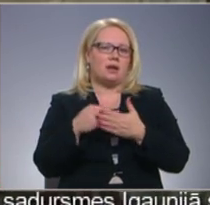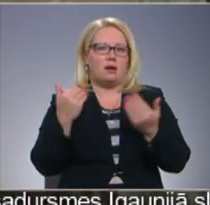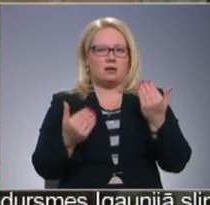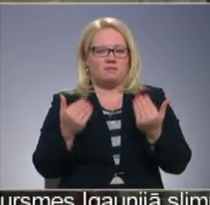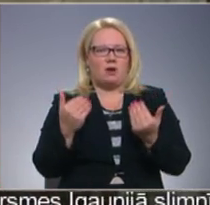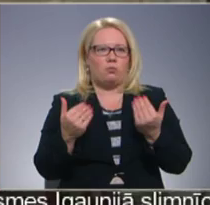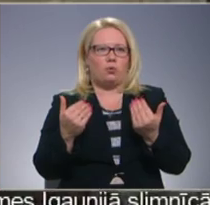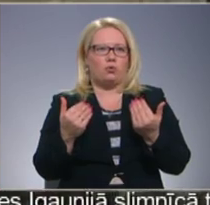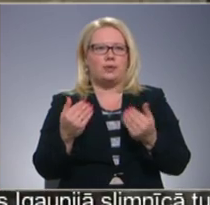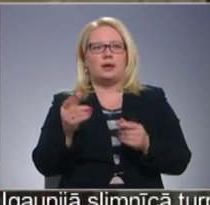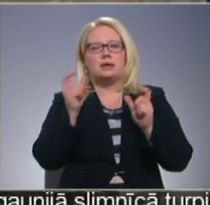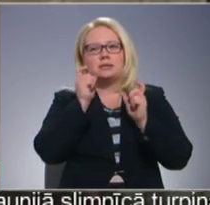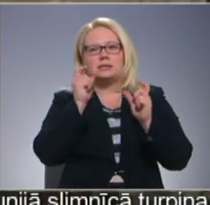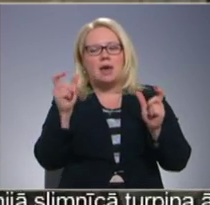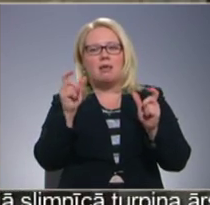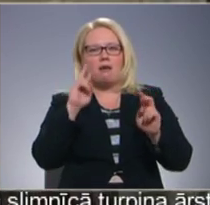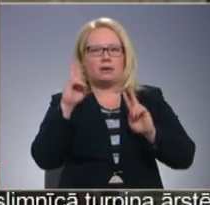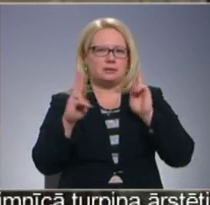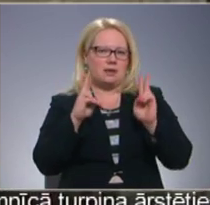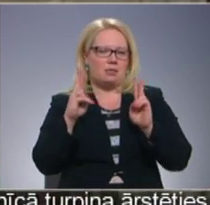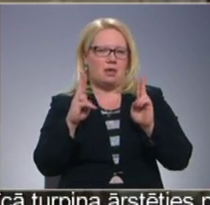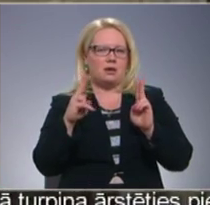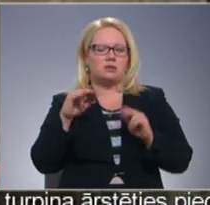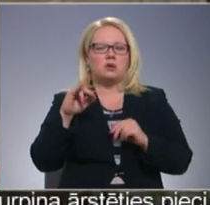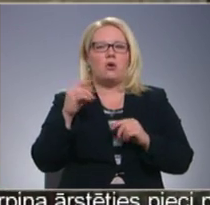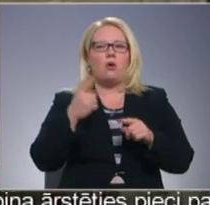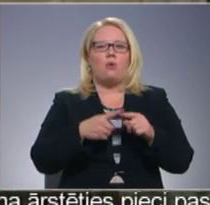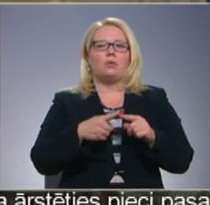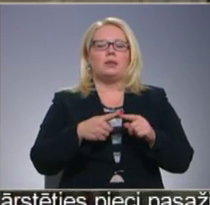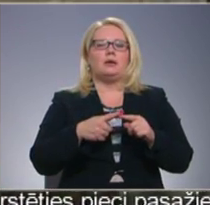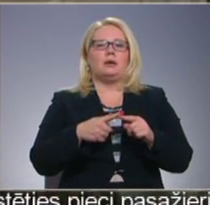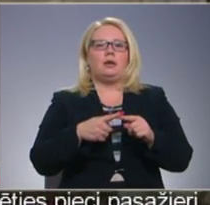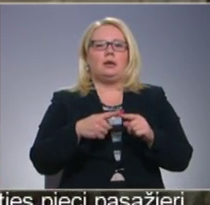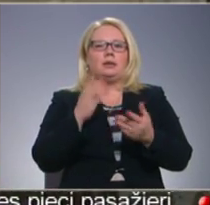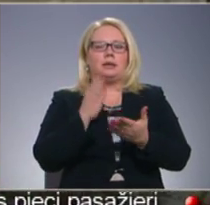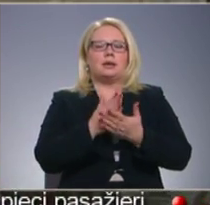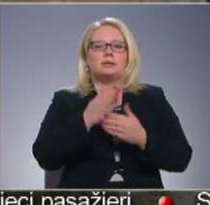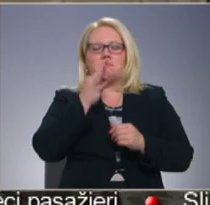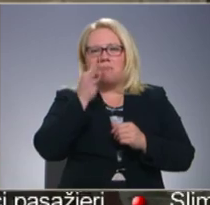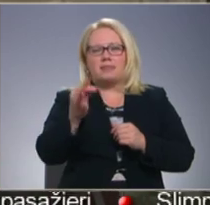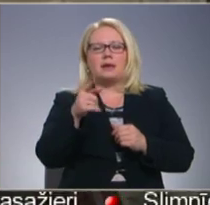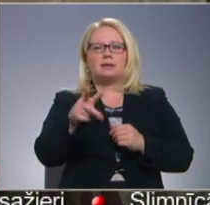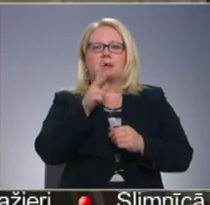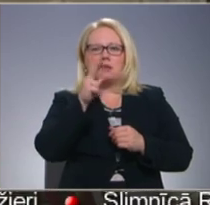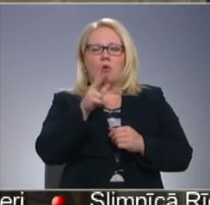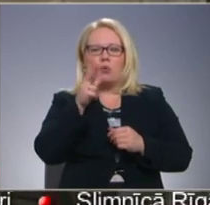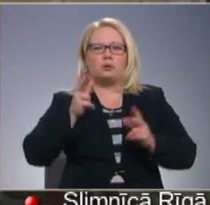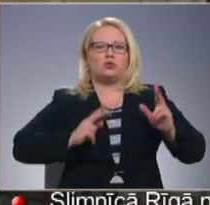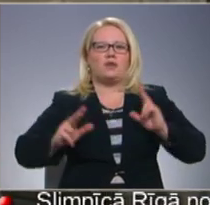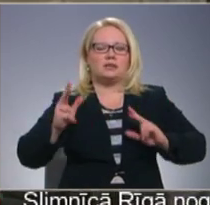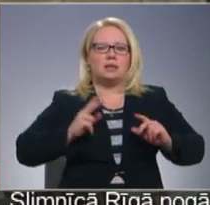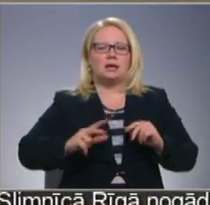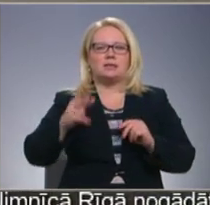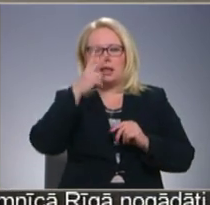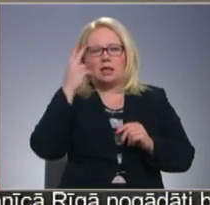varbūt skaļāk izskanēs. Un tad tiks pateikts, ka tas ir Daugavpils universitātes